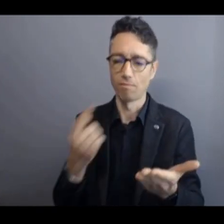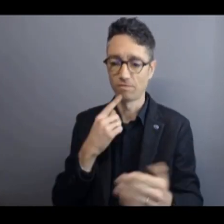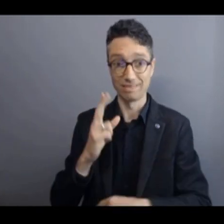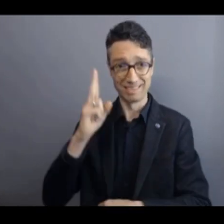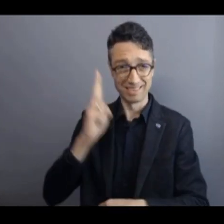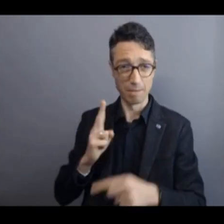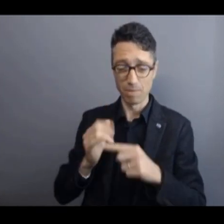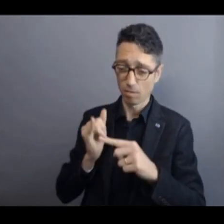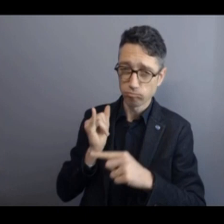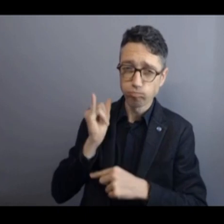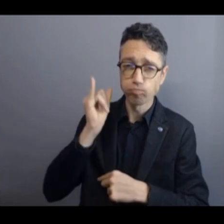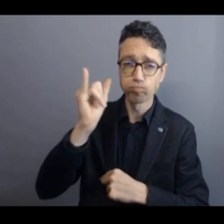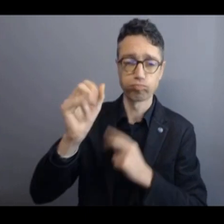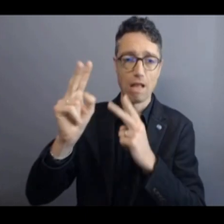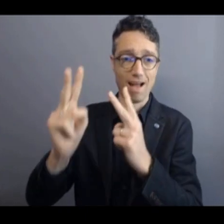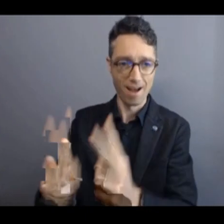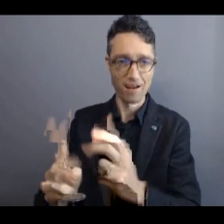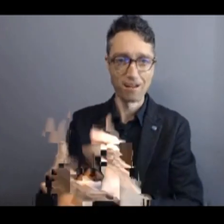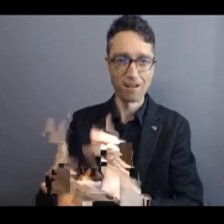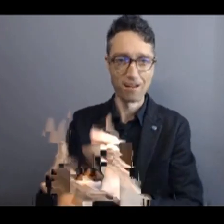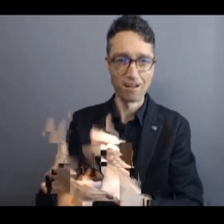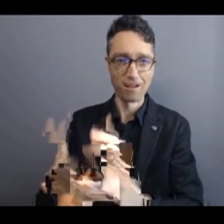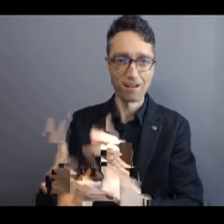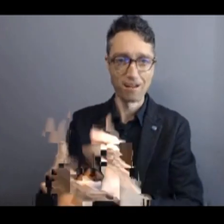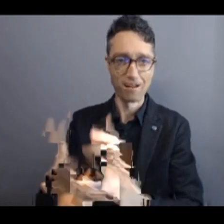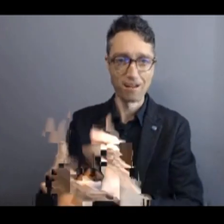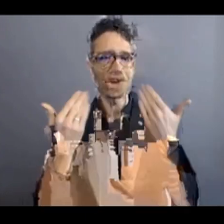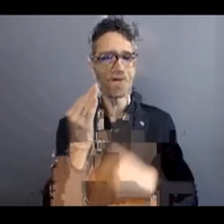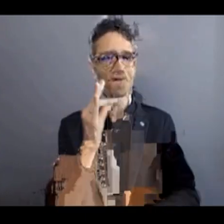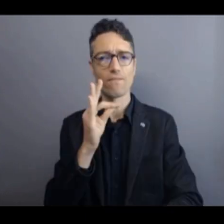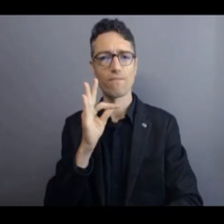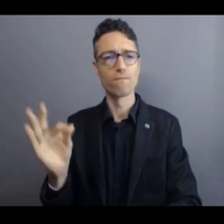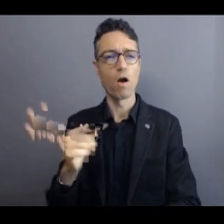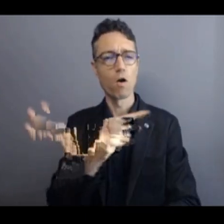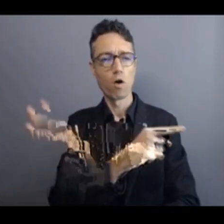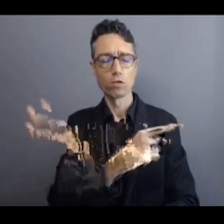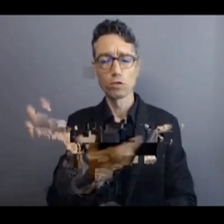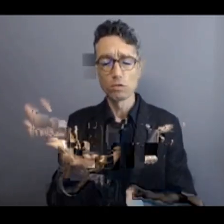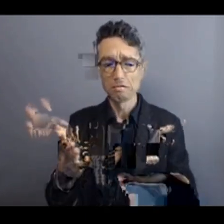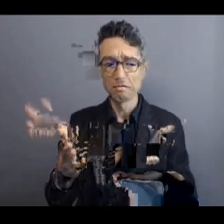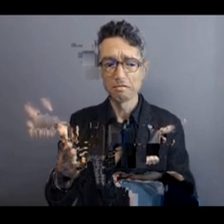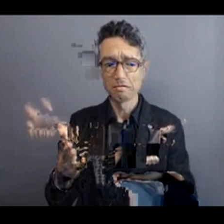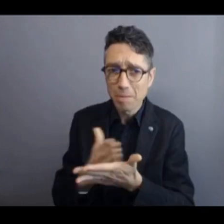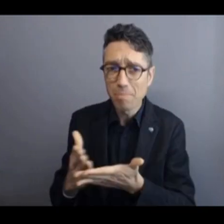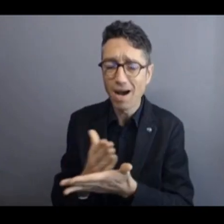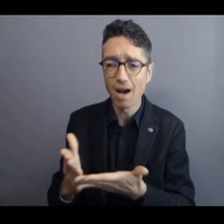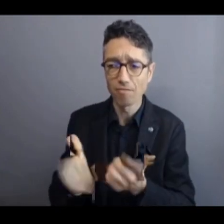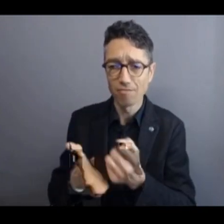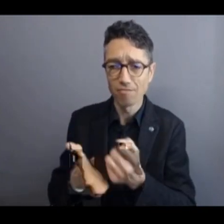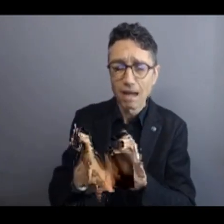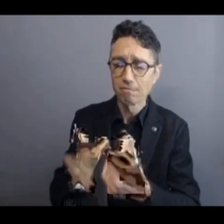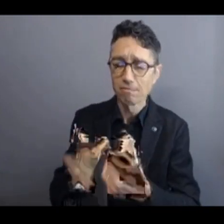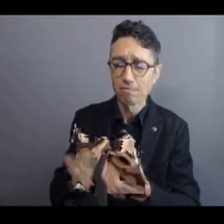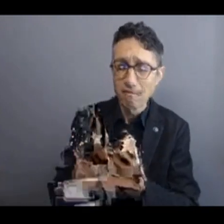côté Air France, quels sont les dispositifs pour pouvoir réserver, et ce notamment quand on a